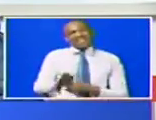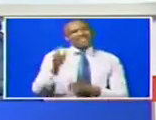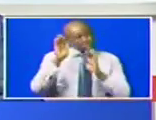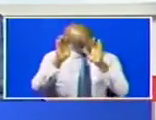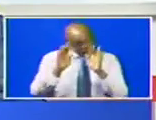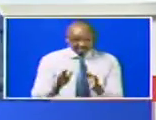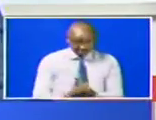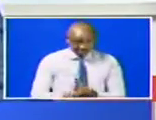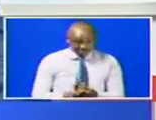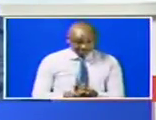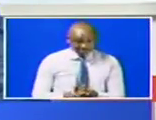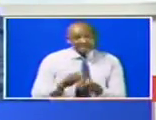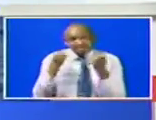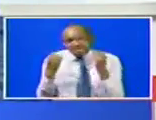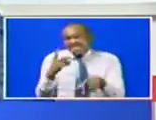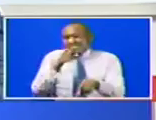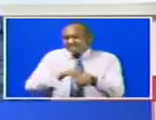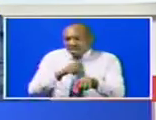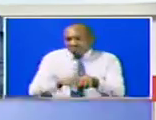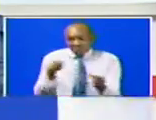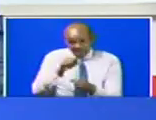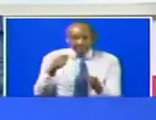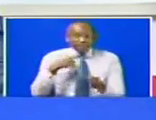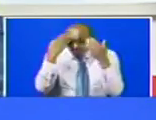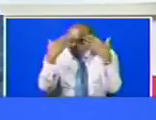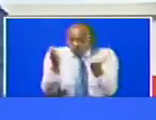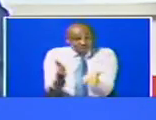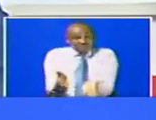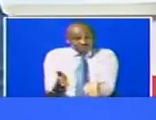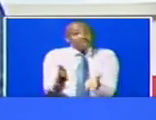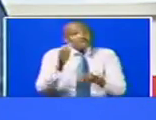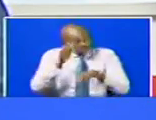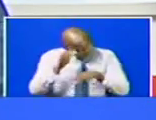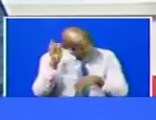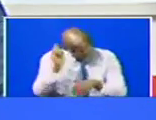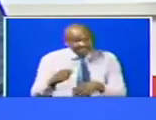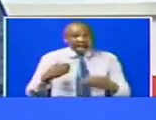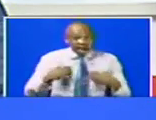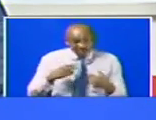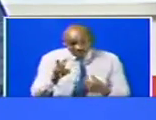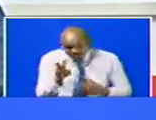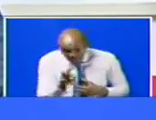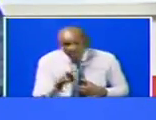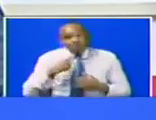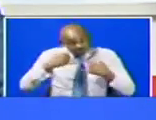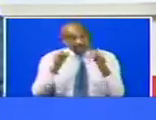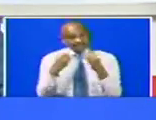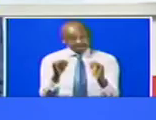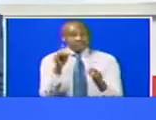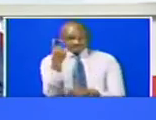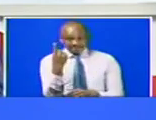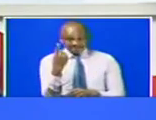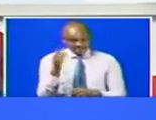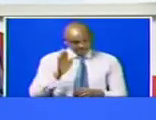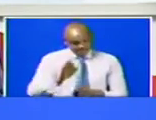sana. Sana sana gari ambayo hujazoea, ni mzuri kwanza unafanya ile tunasema pretest, ile unaguza